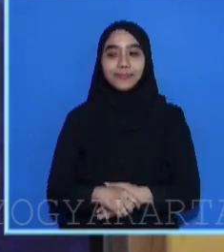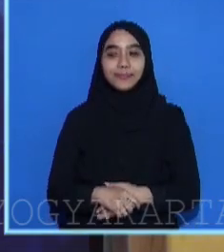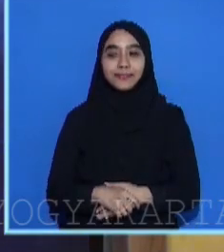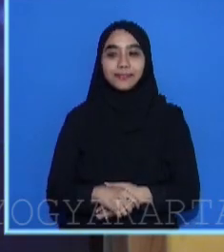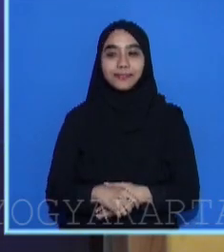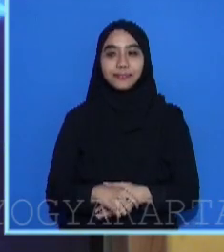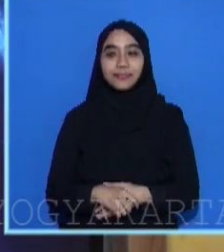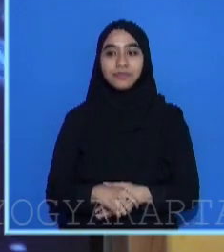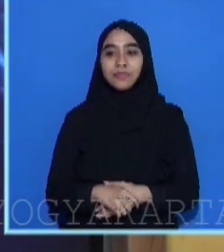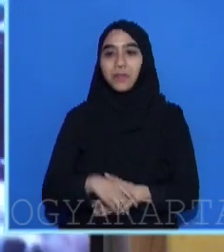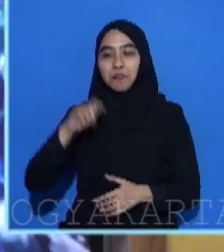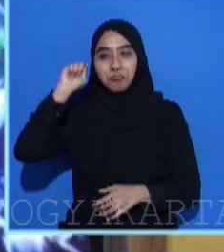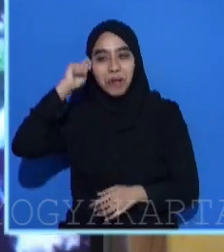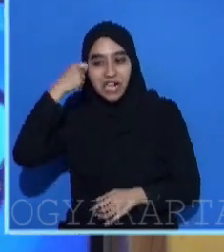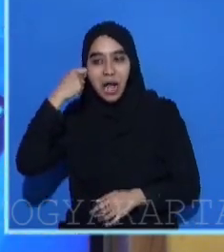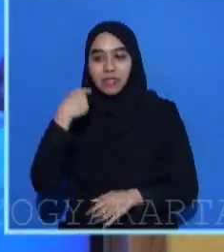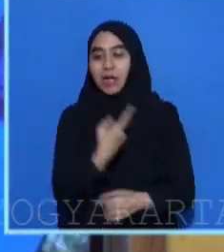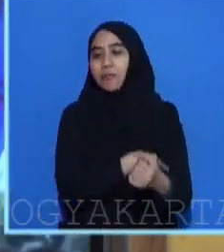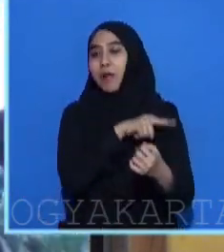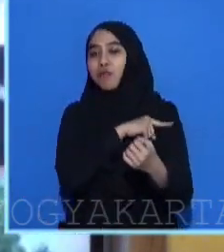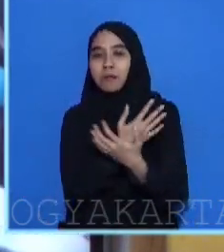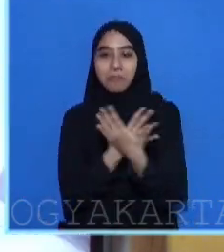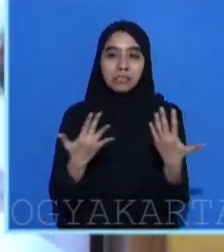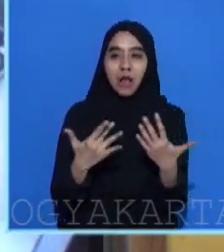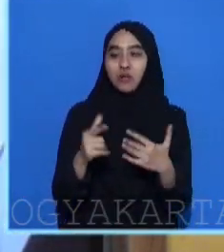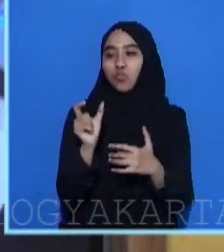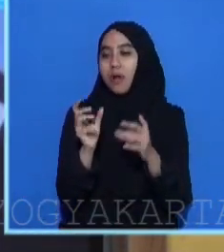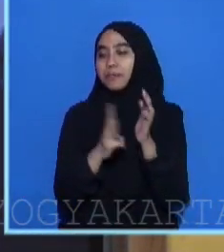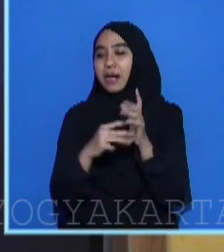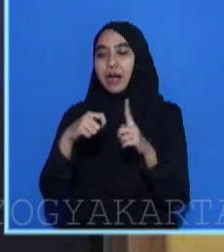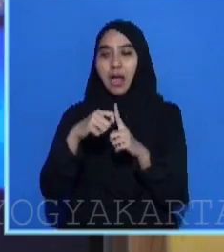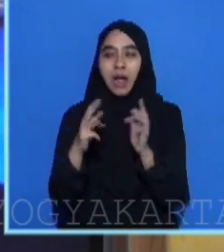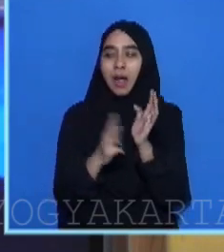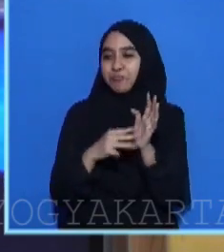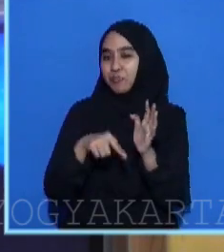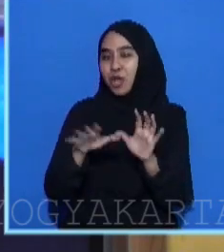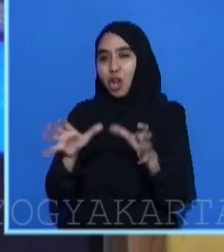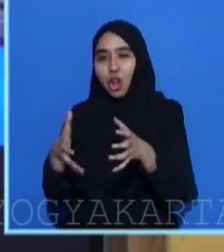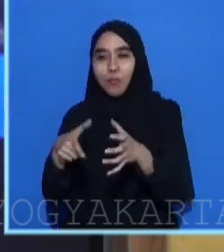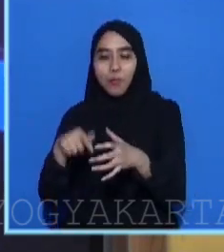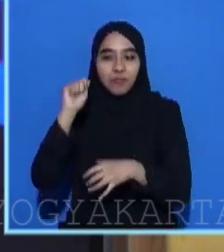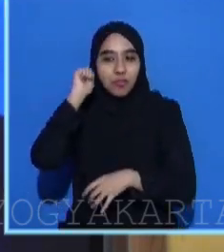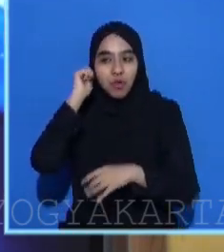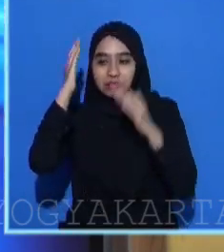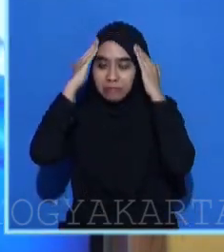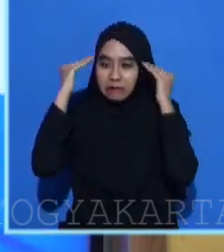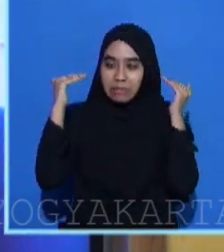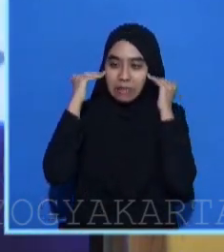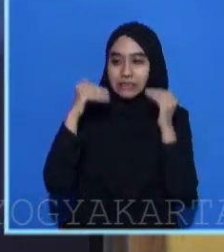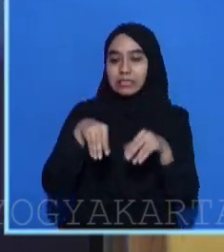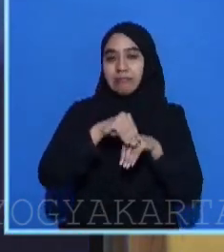saudara dalam rangka peningkatan kapasitas masyarakat usaha ekonomi produktif bersama kelompok wanita Tani KWT migunani